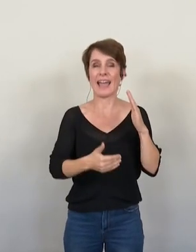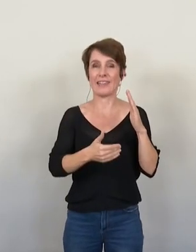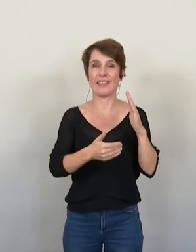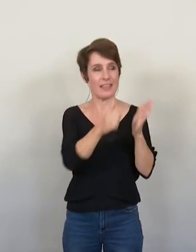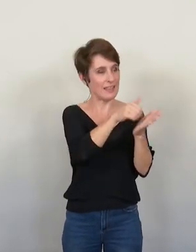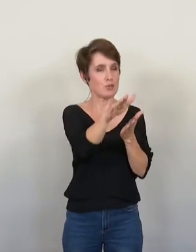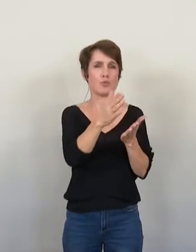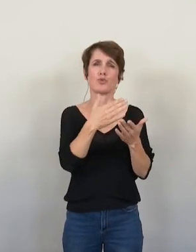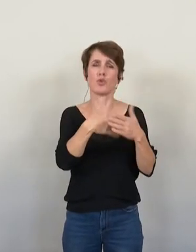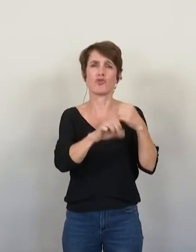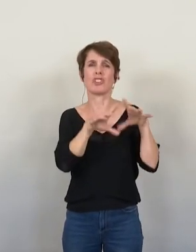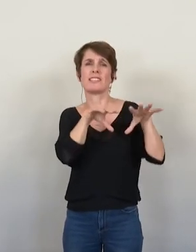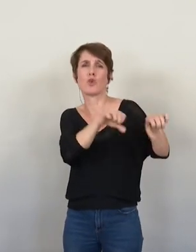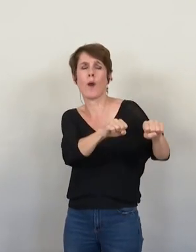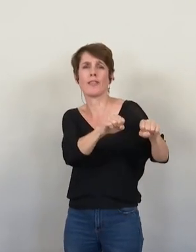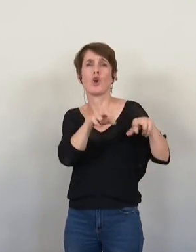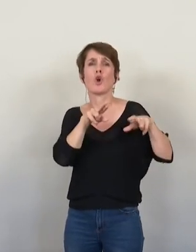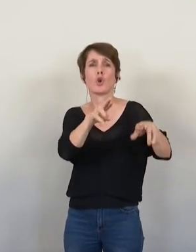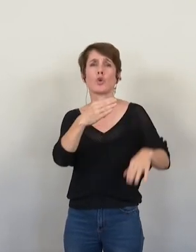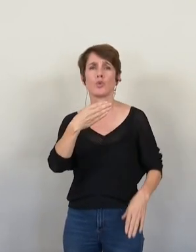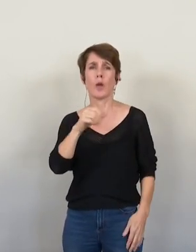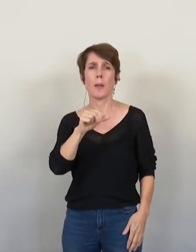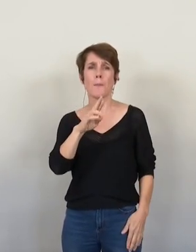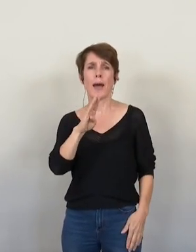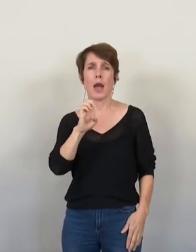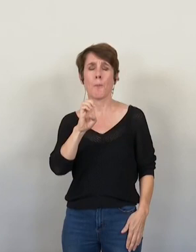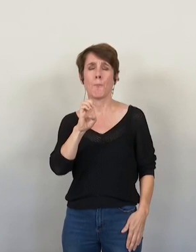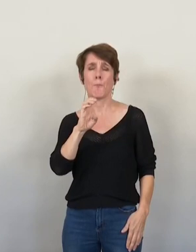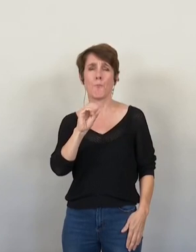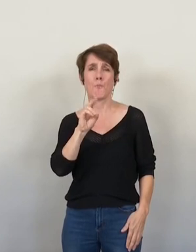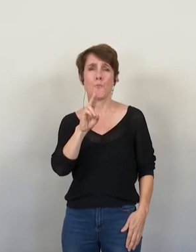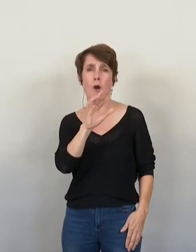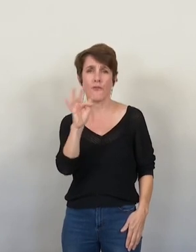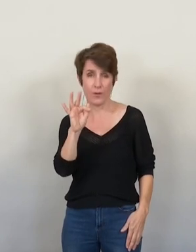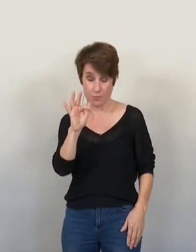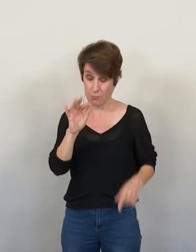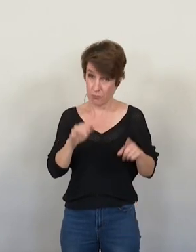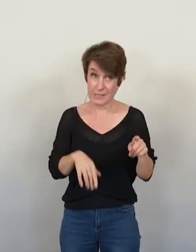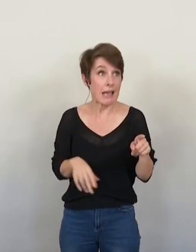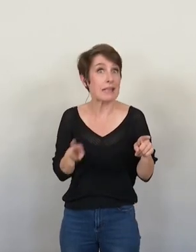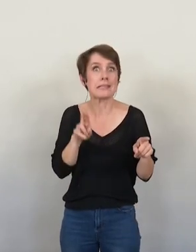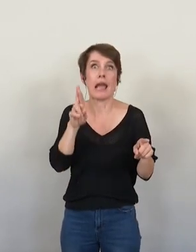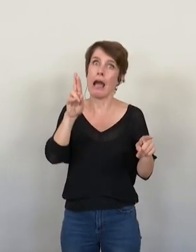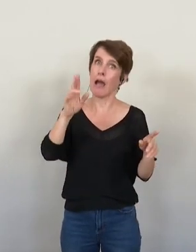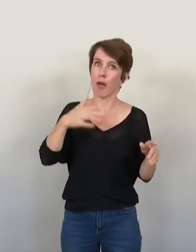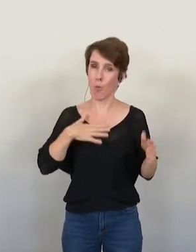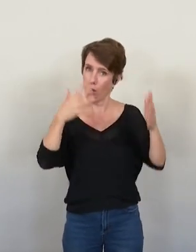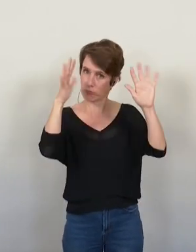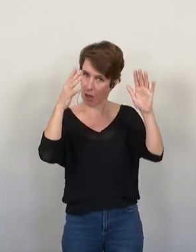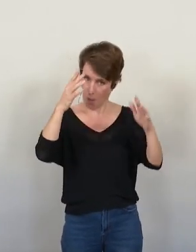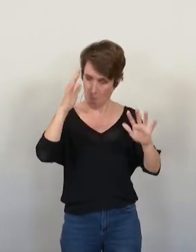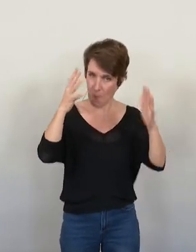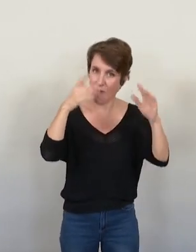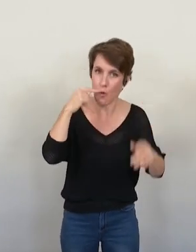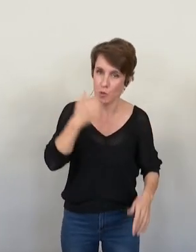marbuf je salue cette décision Monsieur le Maire c'est suffisamment rare pour qu'on puisse le souligner mais alors si